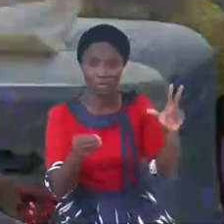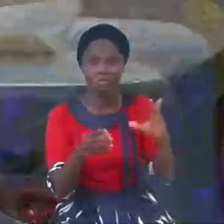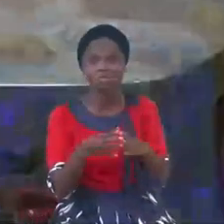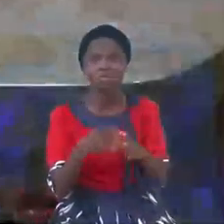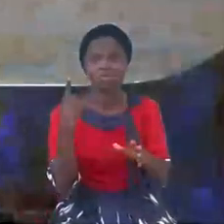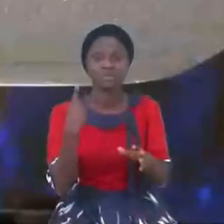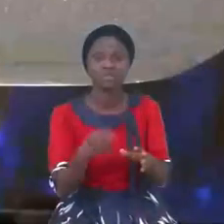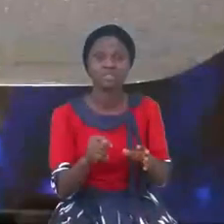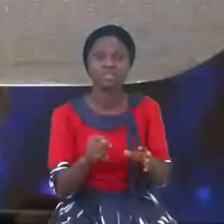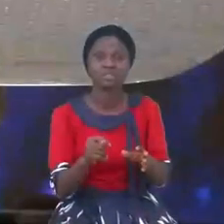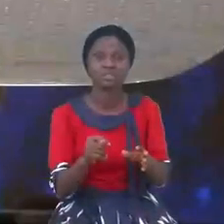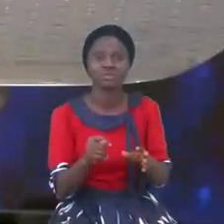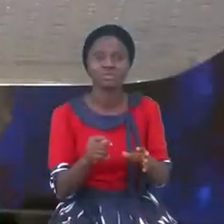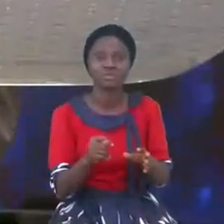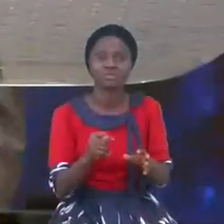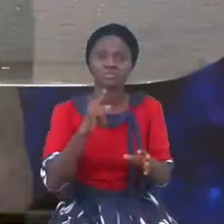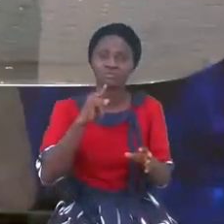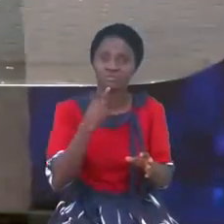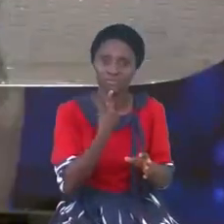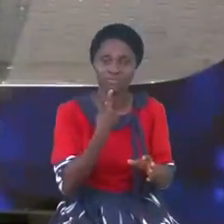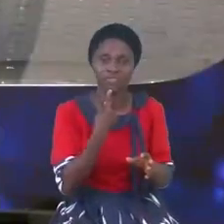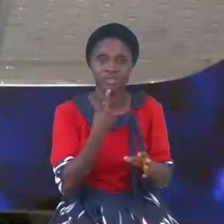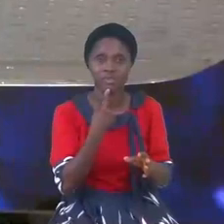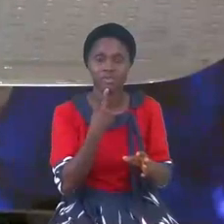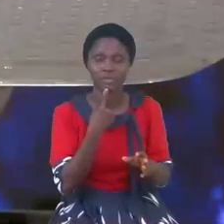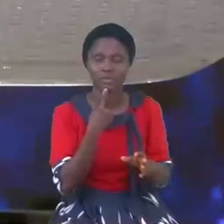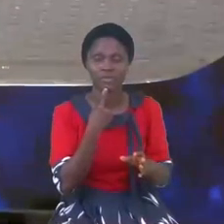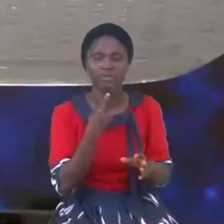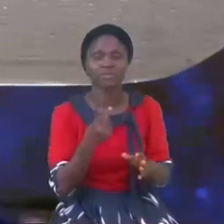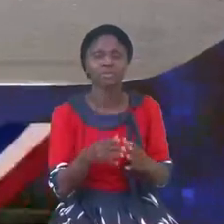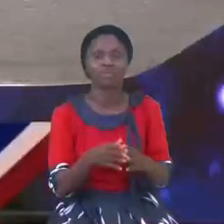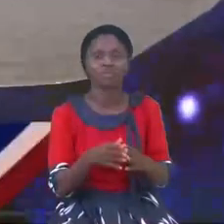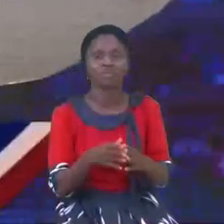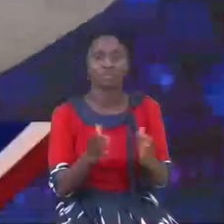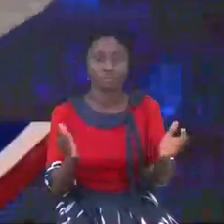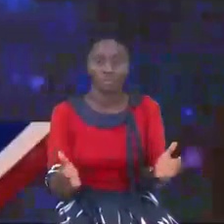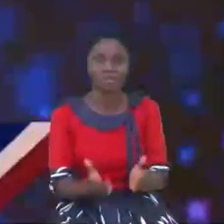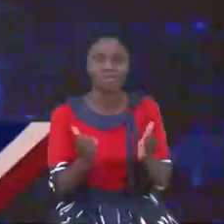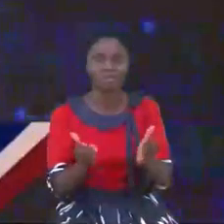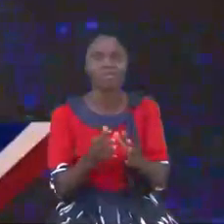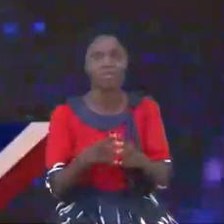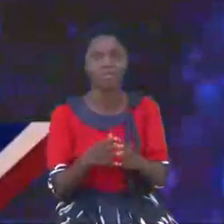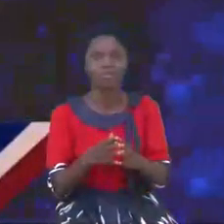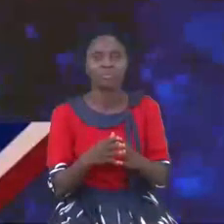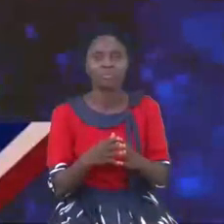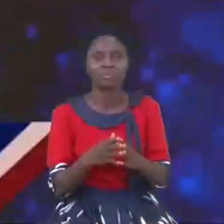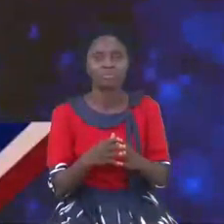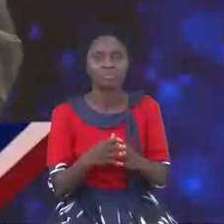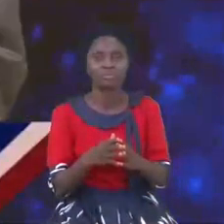Les exhortations ferventes, non pour leur bien. Galates, chapitre 4, 17.